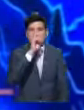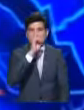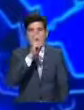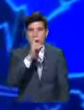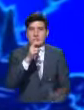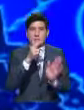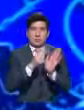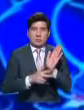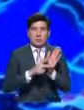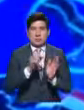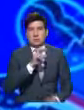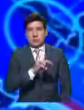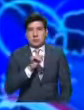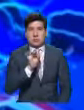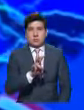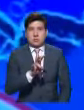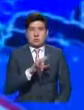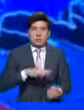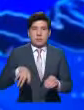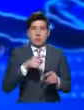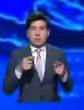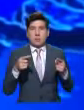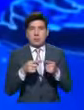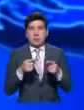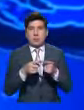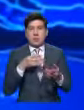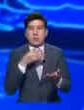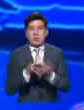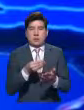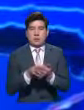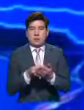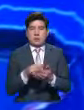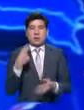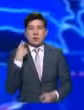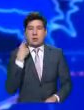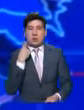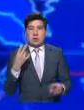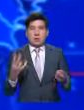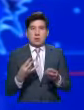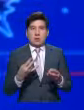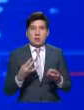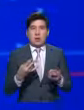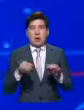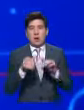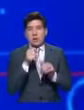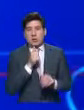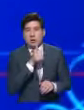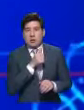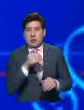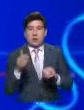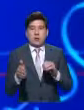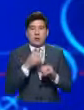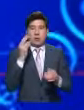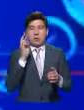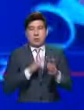Елімізде 80 мыңнан астам адам үйлерін жалға береді. Оларды тапқан табысынан салық төлеуге міндетті, ал кірісін жасырғандарға жаза қолданылады.